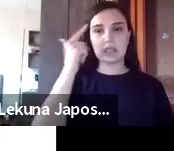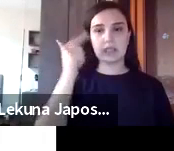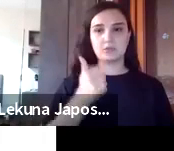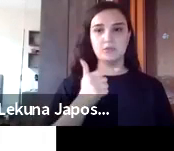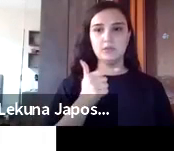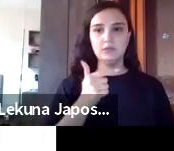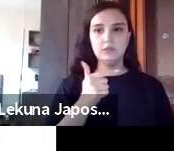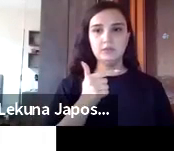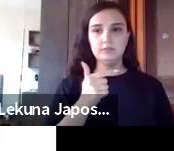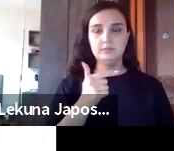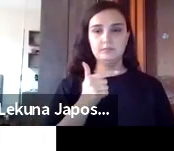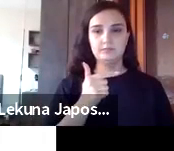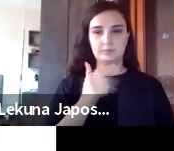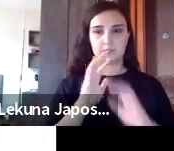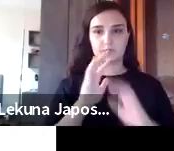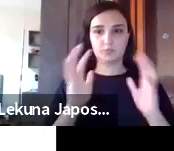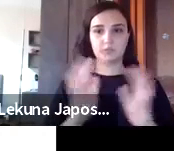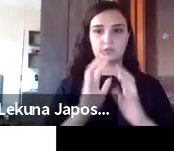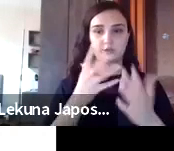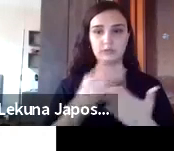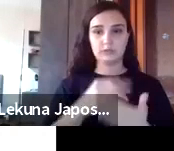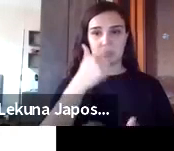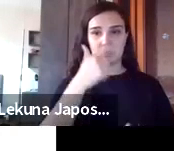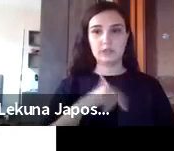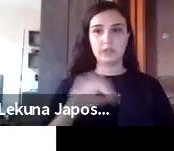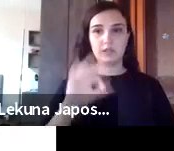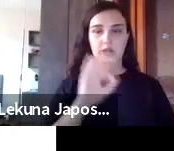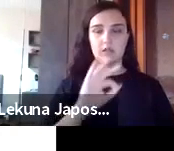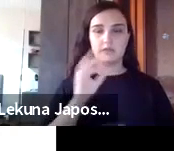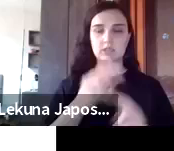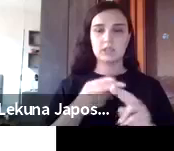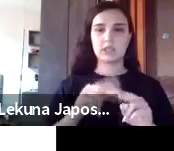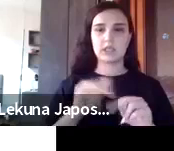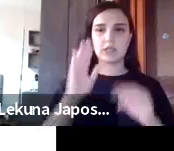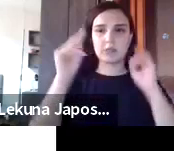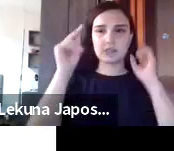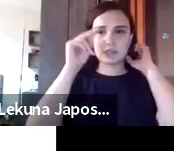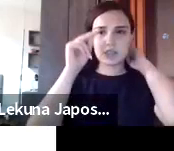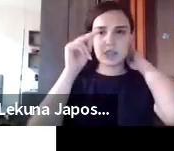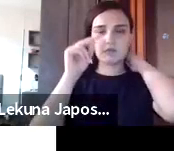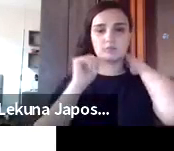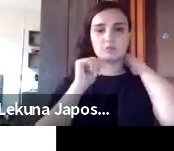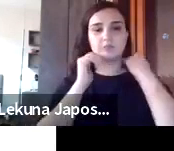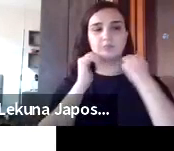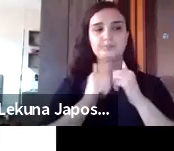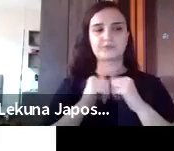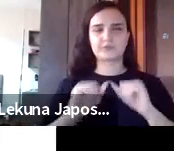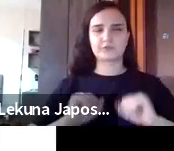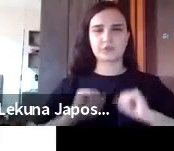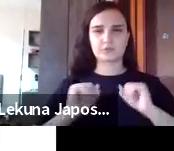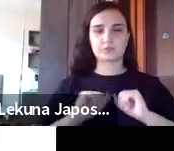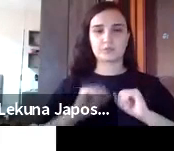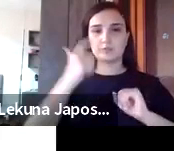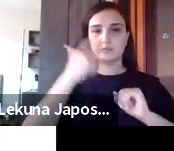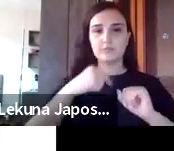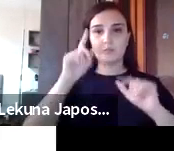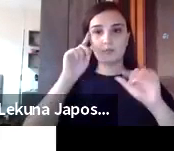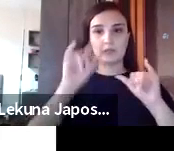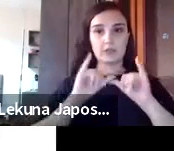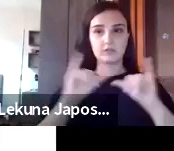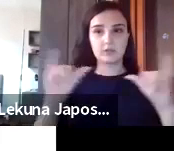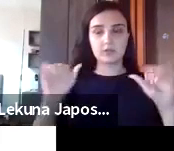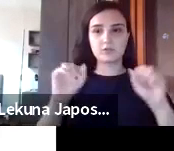ინტელექტუალური ზრუნვა საკუთარ თავზე იქნება ეს სწავლა, როდესაც მუდმივად ვცდილობ რომ განვავითარო საკუთარი თავი, შეიძლება ეს